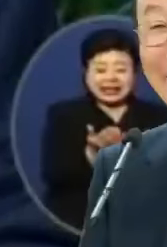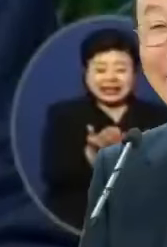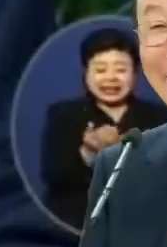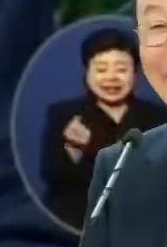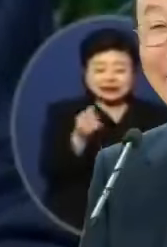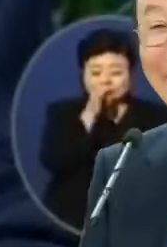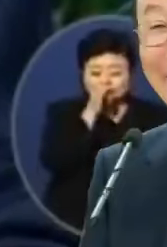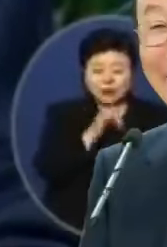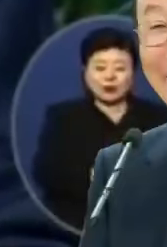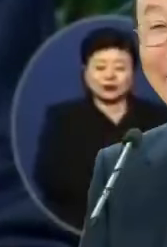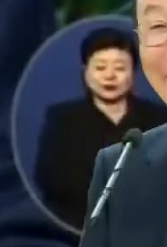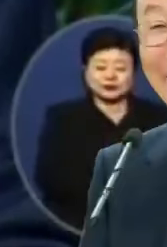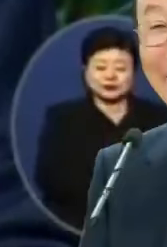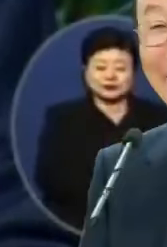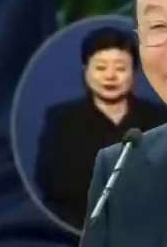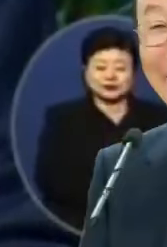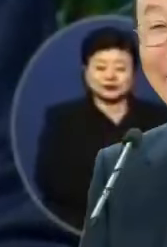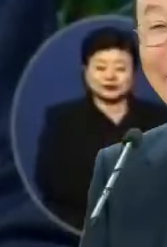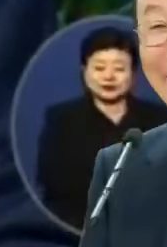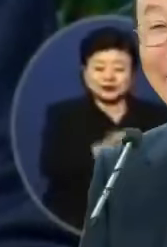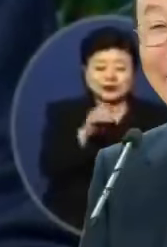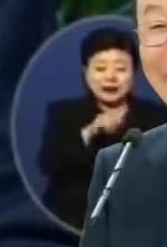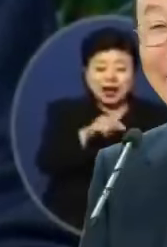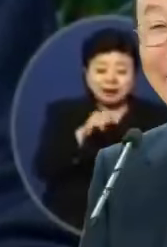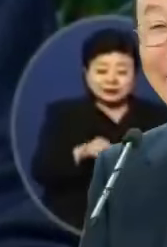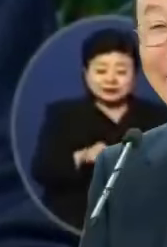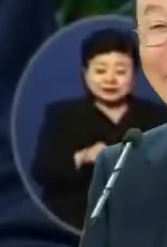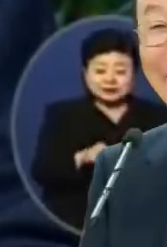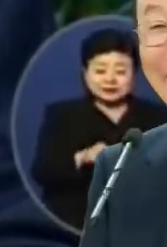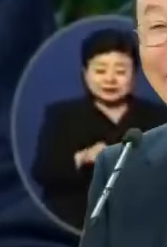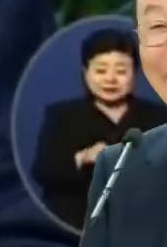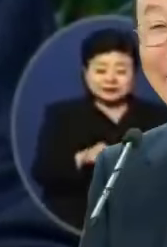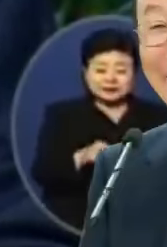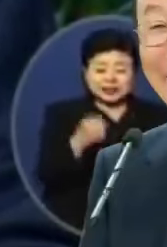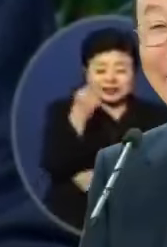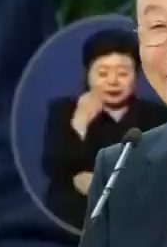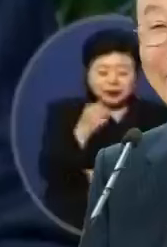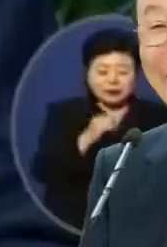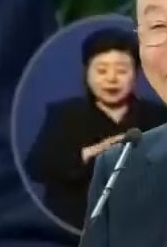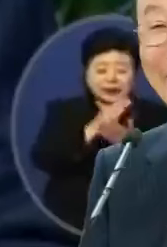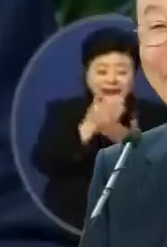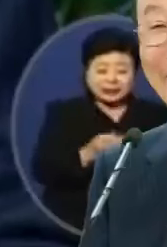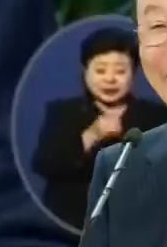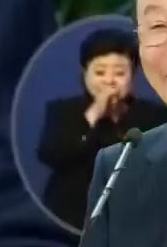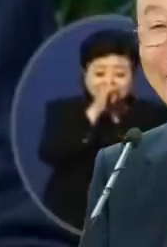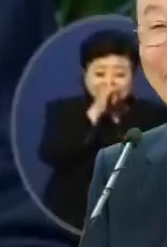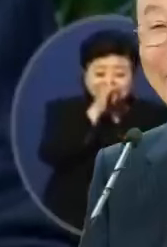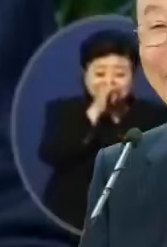소유하고 읽고 우리의 마음을 근본적으로 변화시킬 수 있는